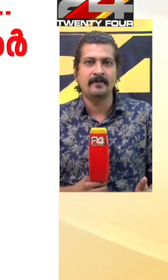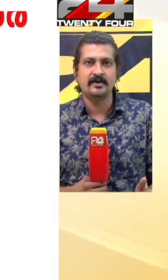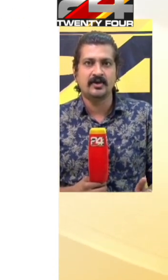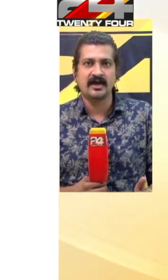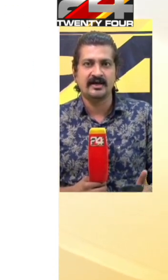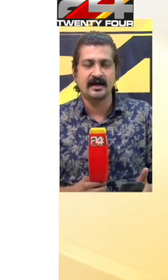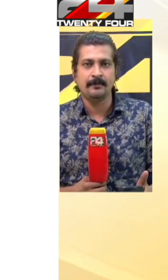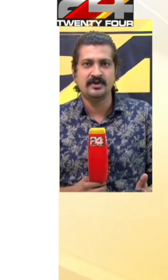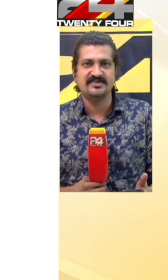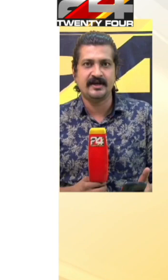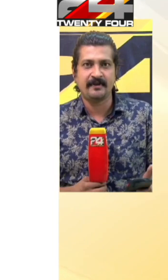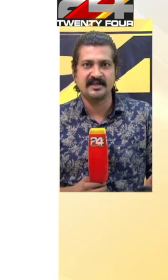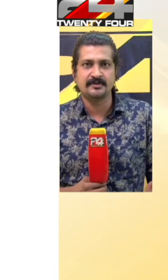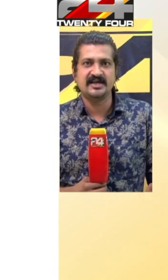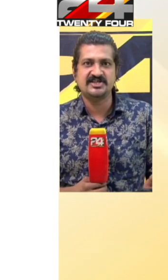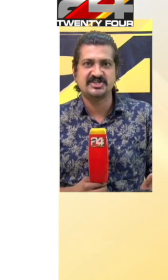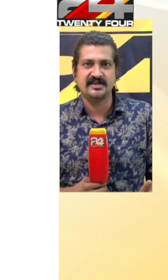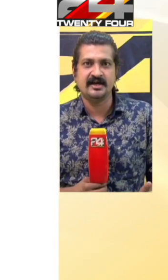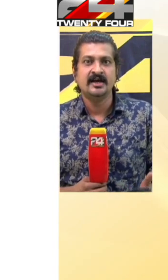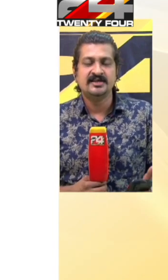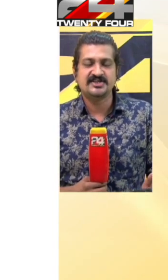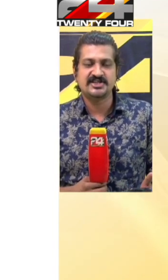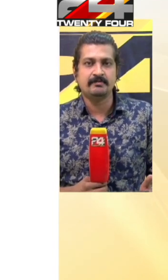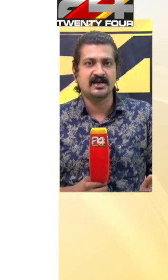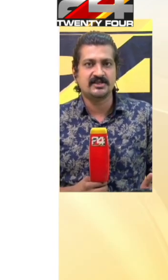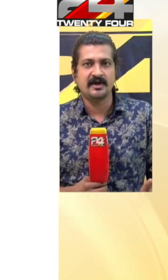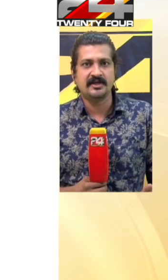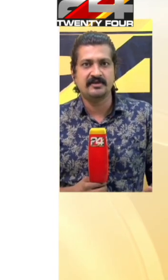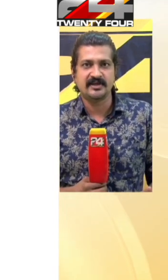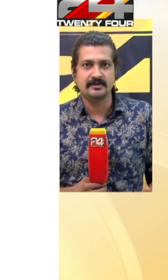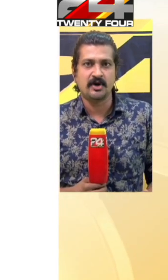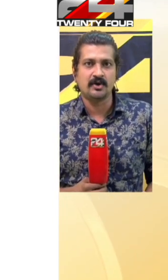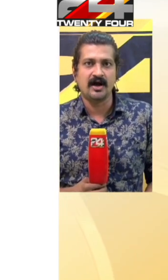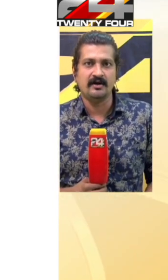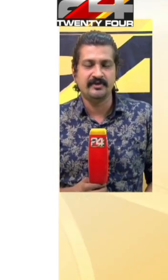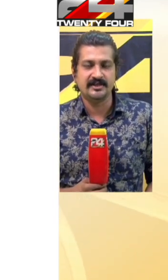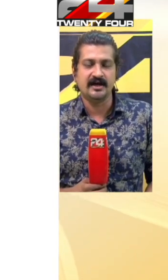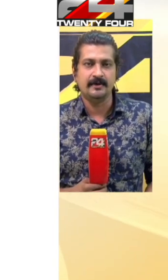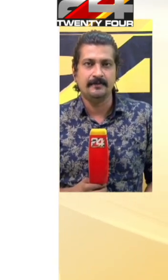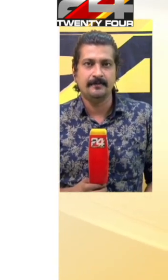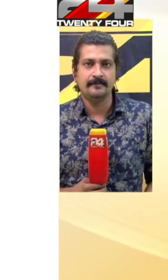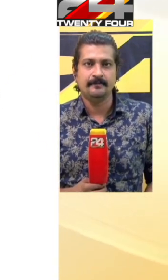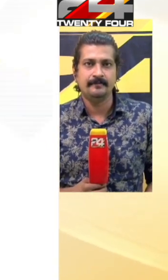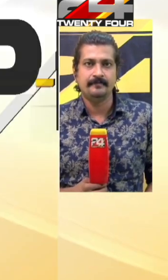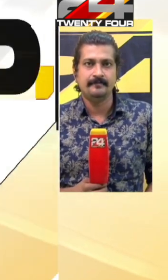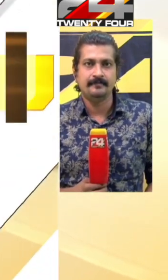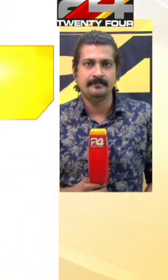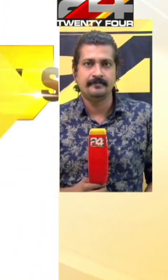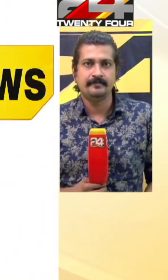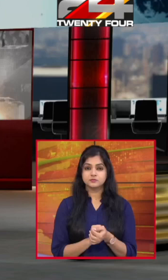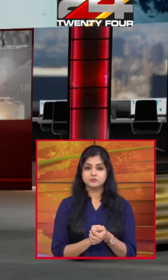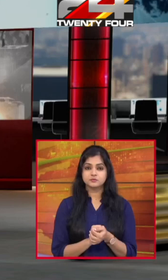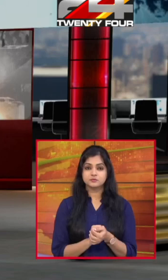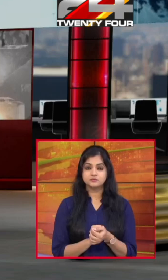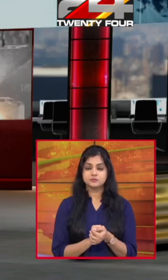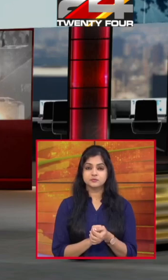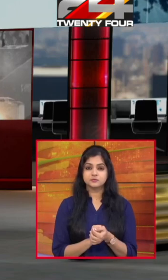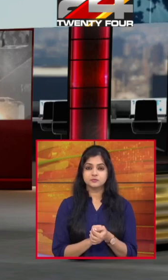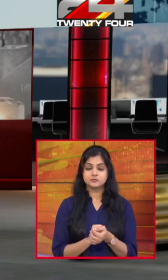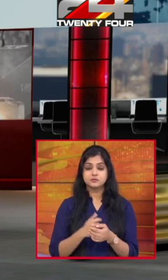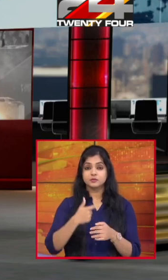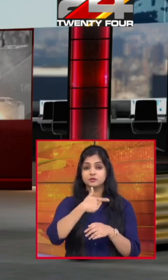കാരണങ്ങൾ ഉൾപ്പെടെയുള്ള കാര്യങ്ങൾ പോലീസിന്റെ പ്രാഥമിക അന്വേഷണത്തിന് ശേഷം മാത്രമായിരിക്കും വ്യക്തമാവുക. വിനീത, ബിടെക് വിദ്യാർത്ഥി